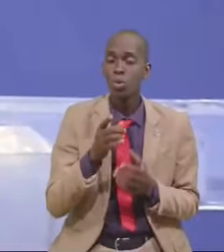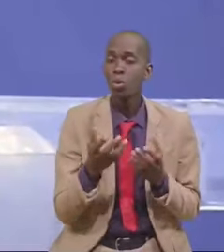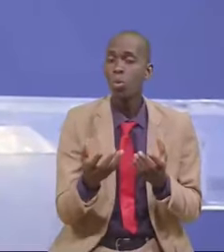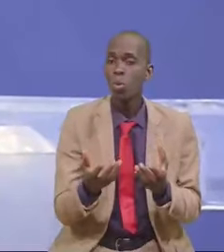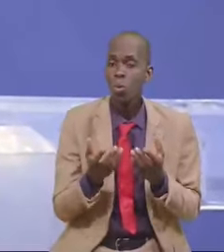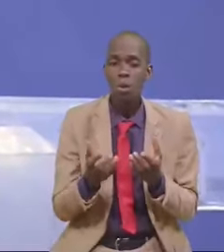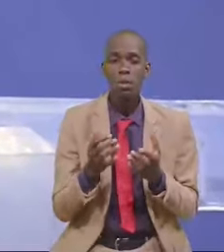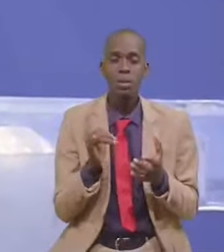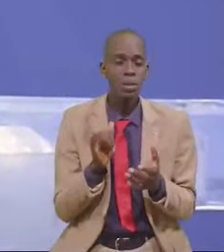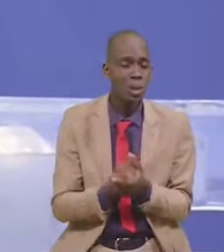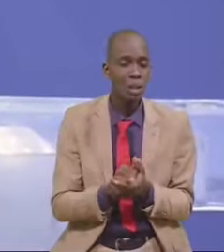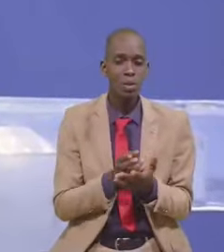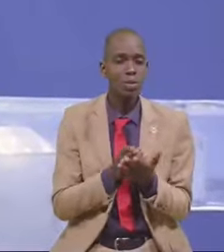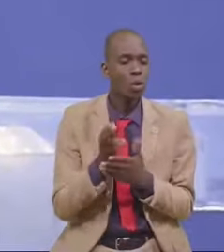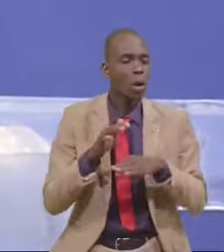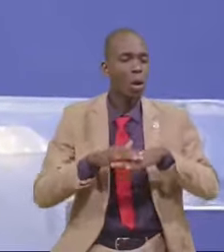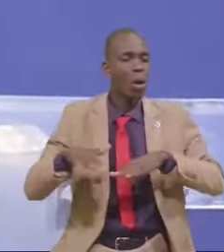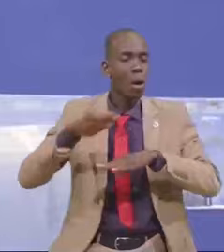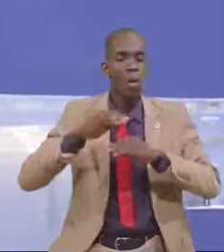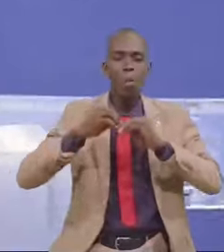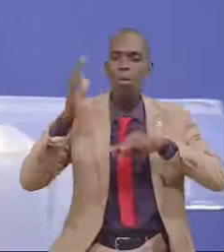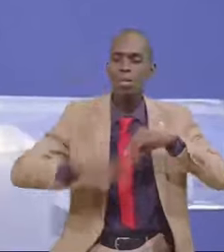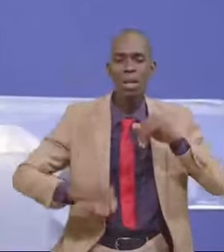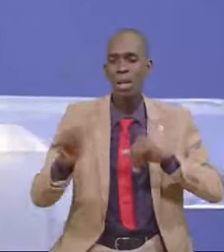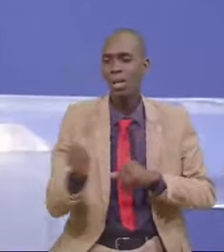Vous voulez ça au-dessus de toutes choses sur la terre.